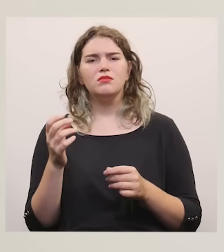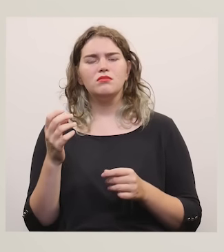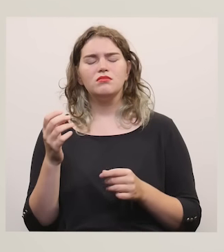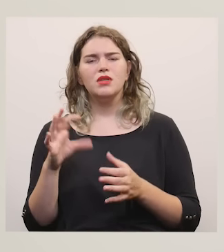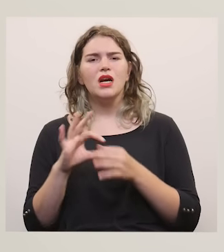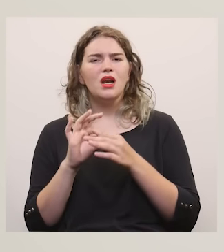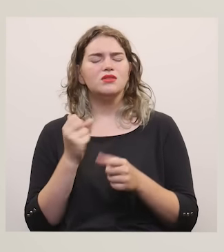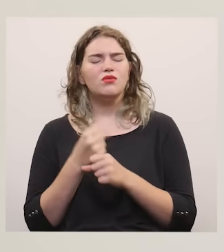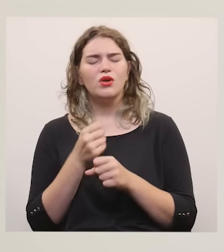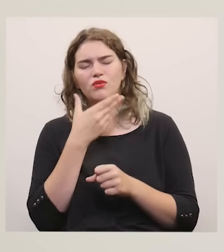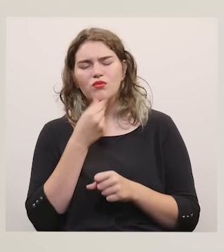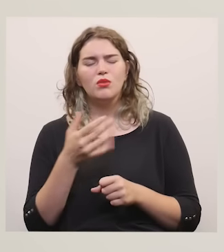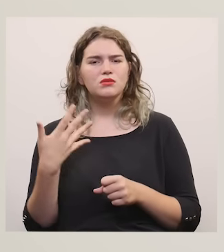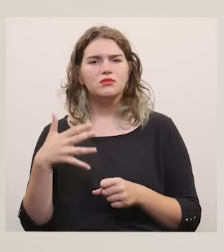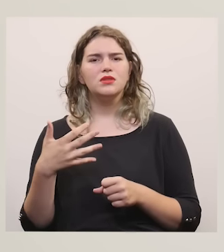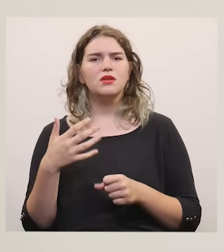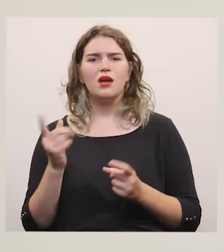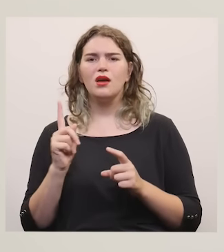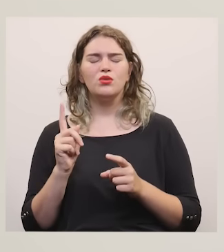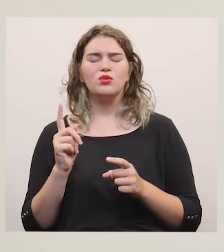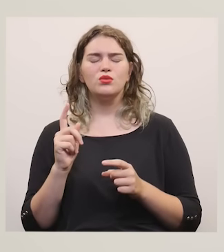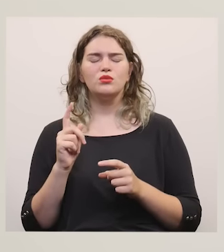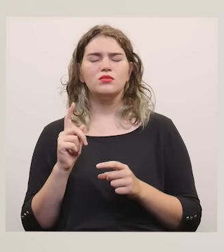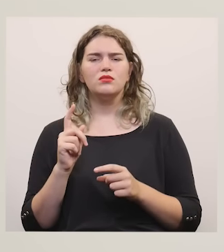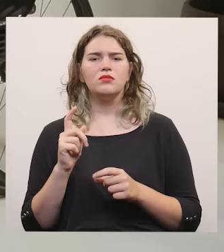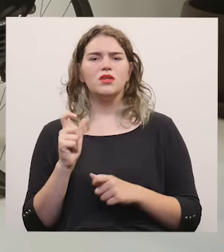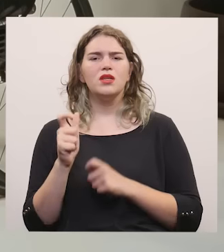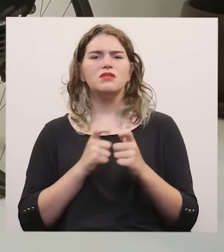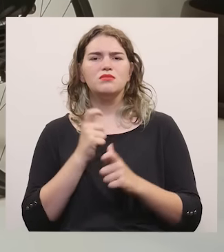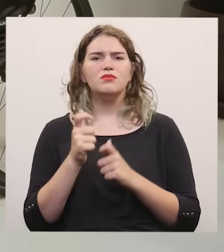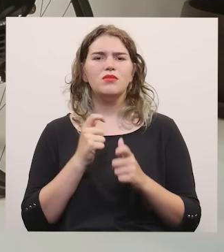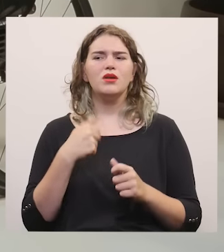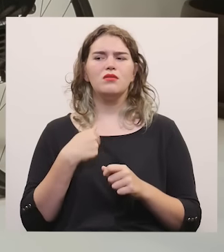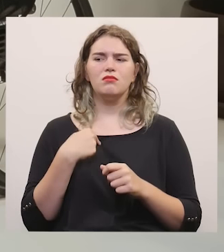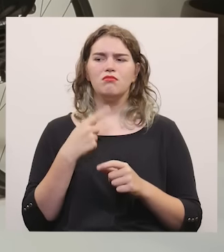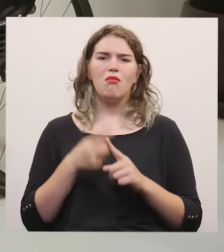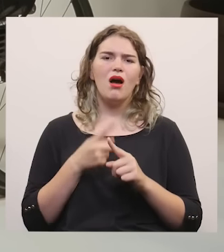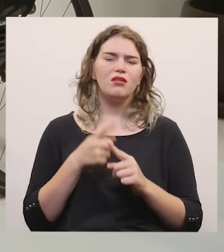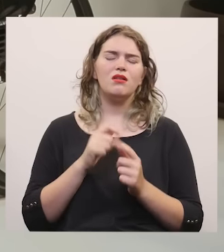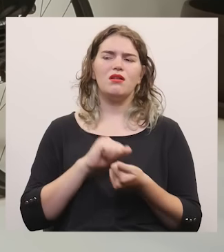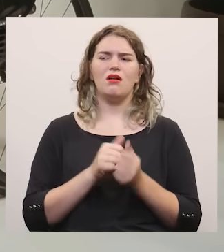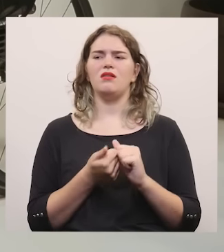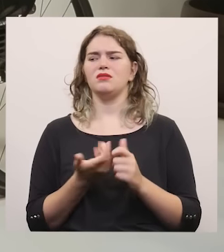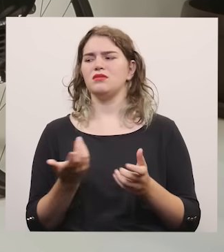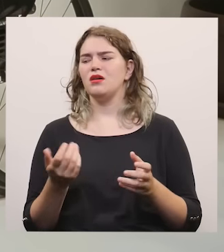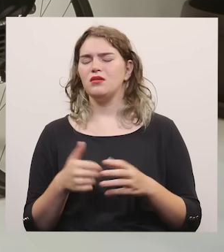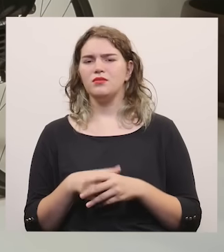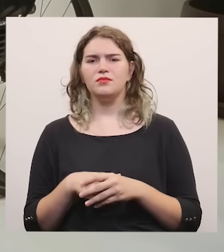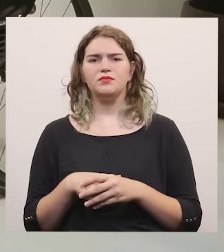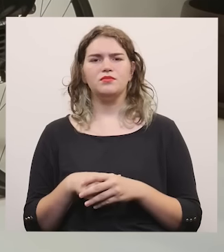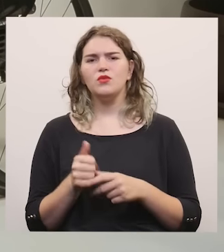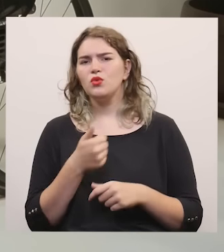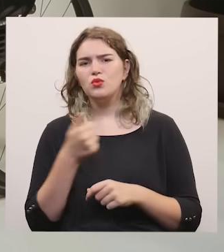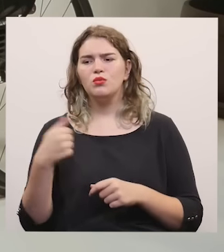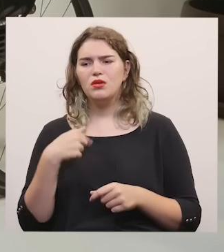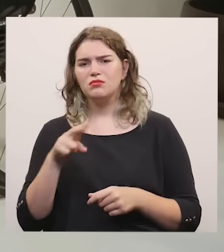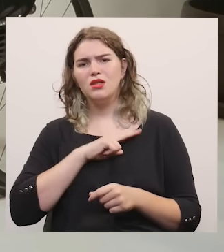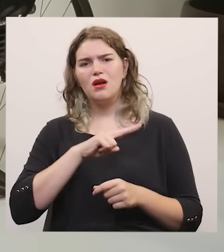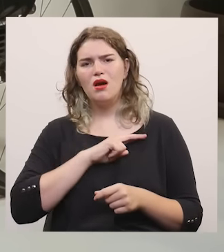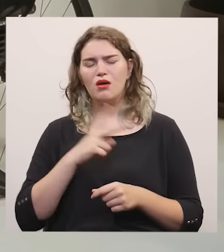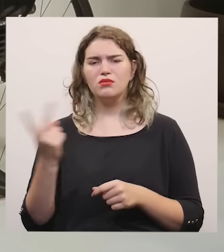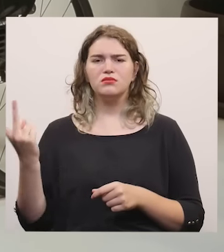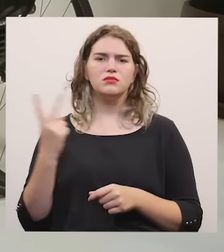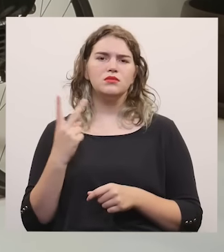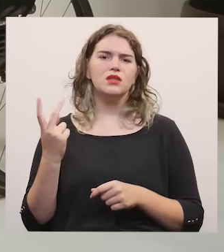frumoasă, extraordinară, care nu depinde de aspectele materiale sau de... ci pur și simplu e